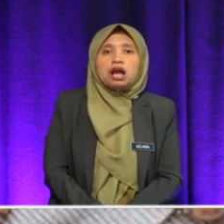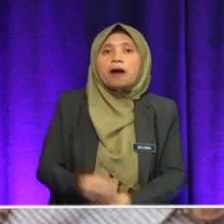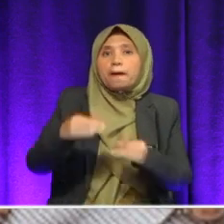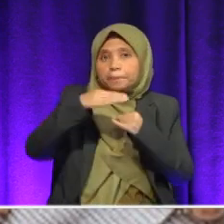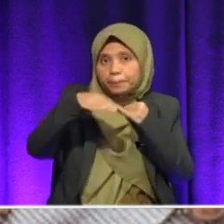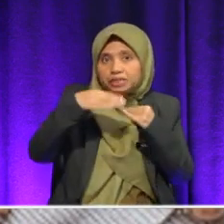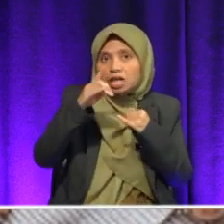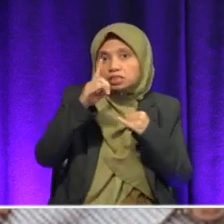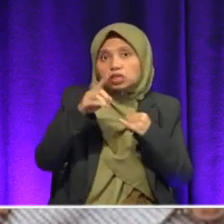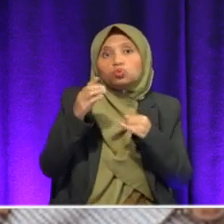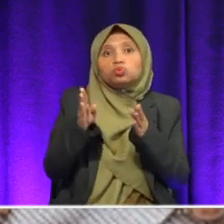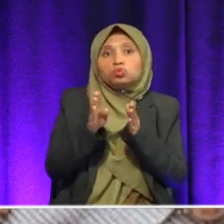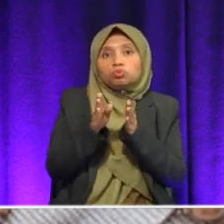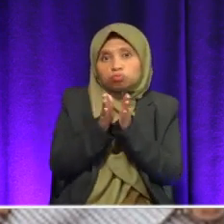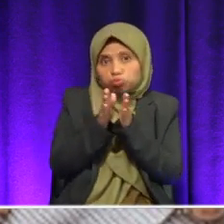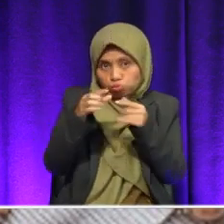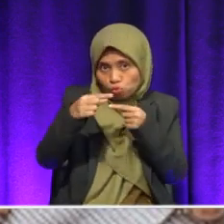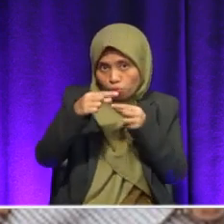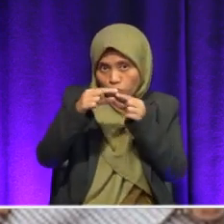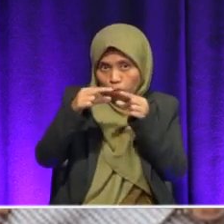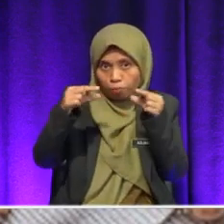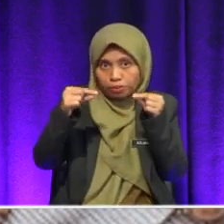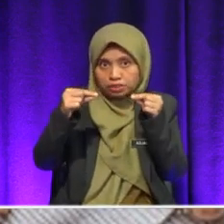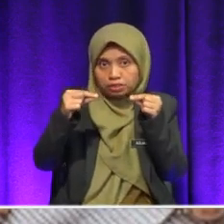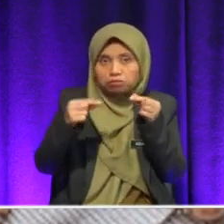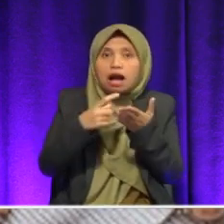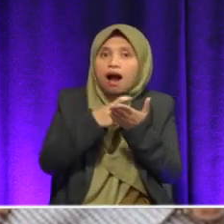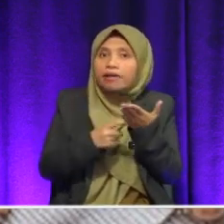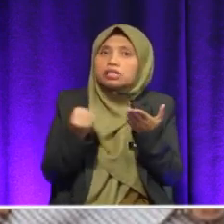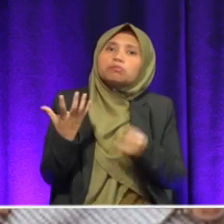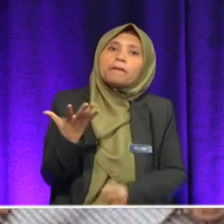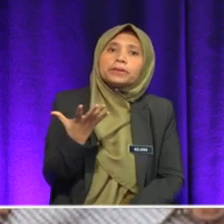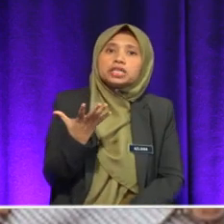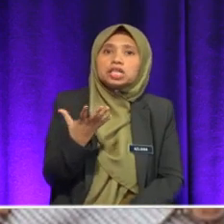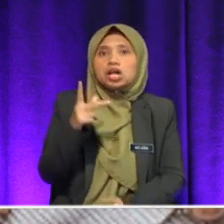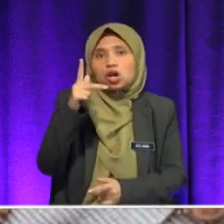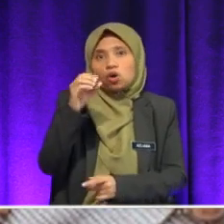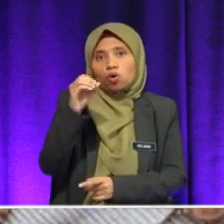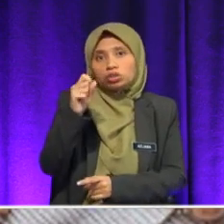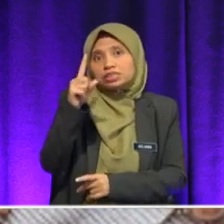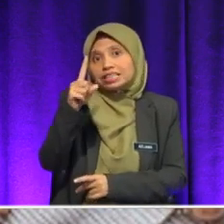buku kemudian cost ataupun harganya adalah